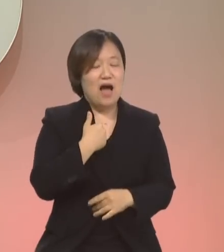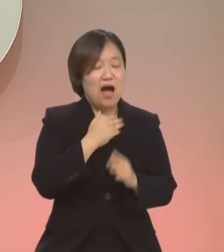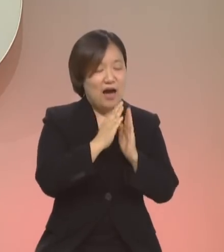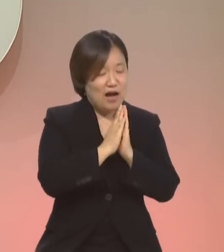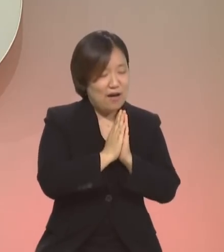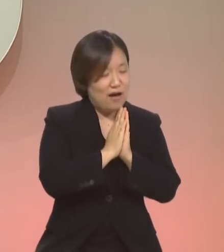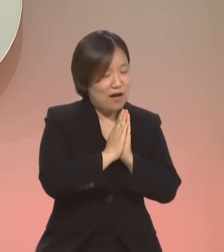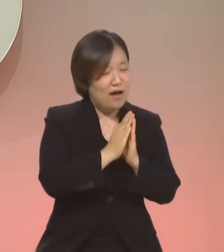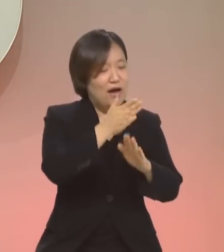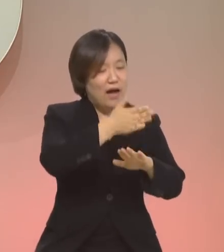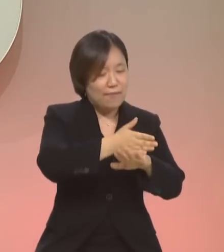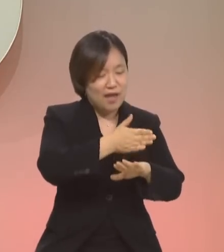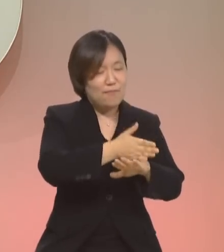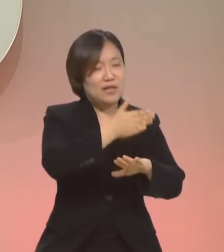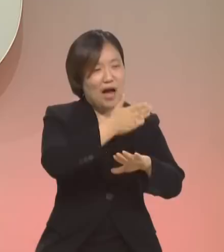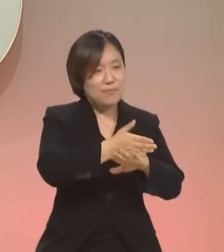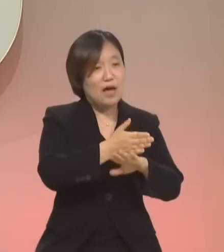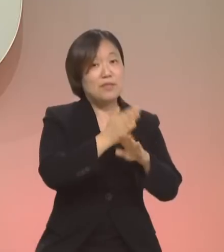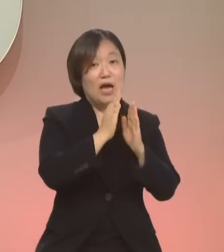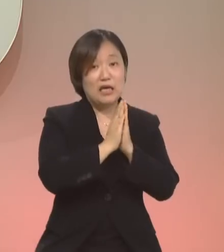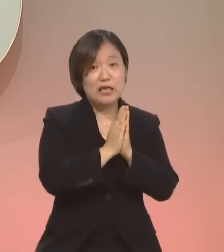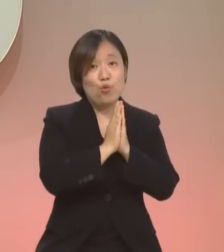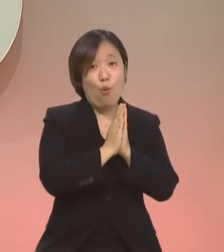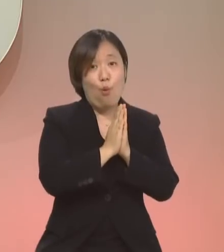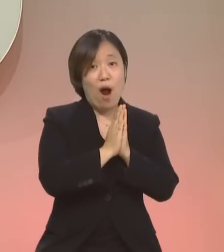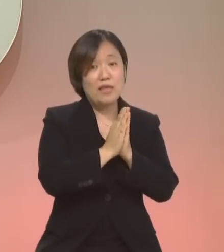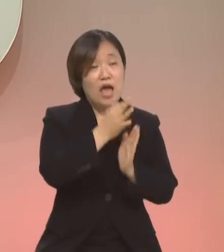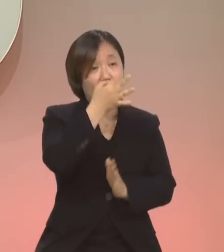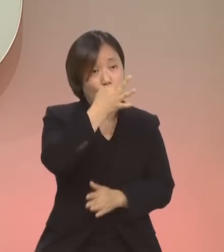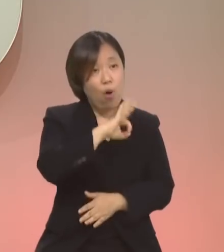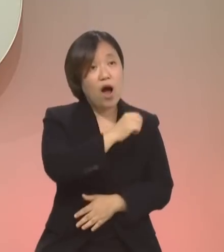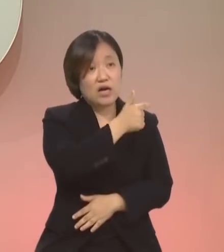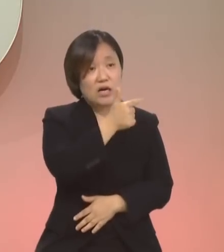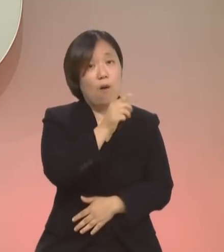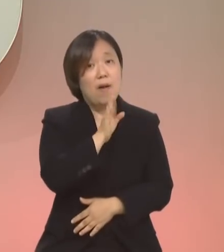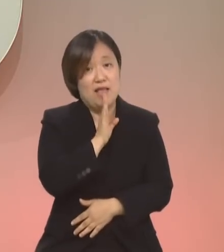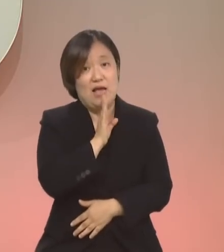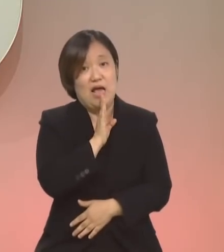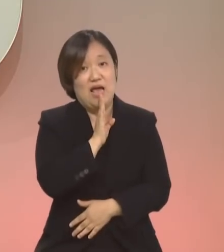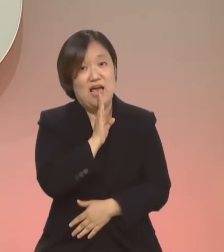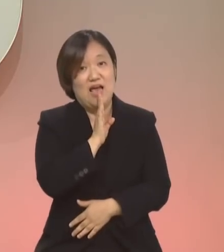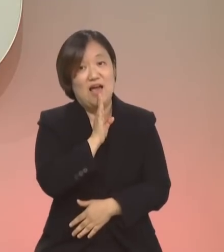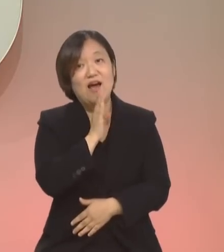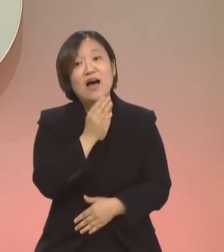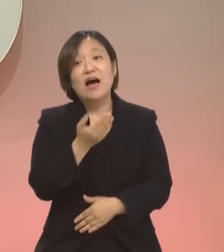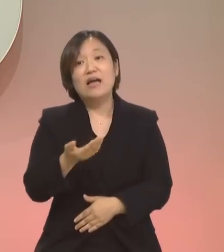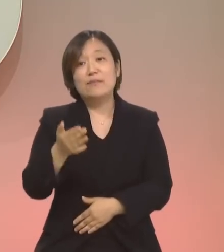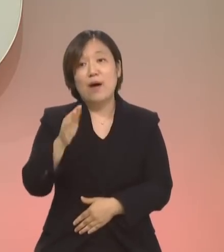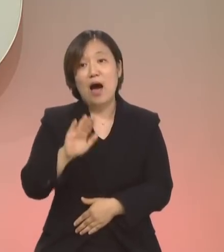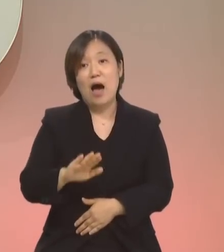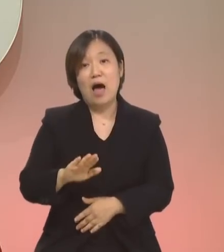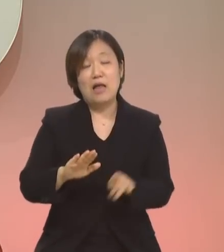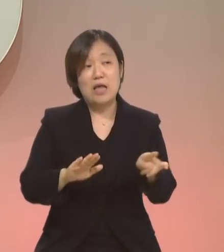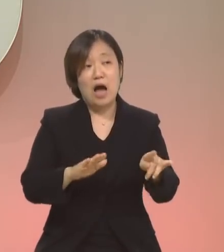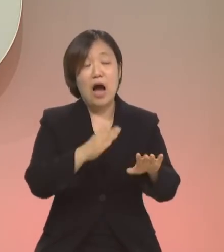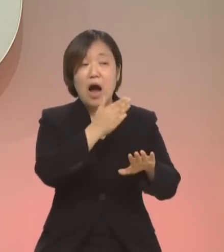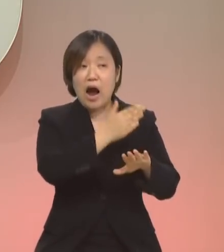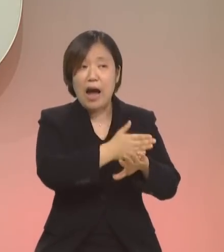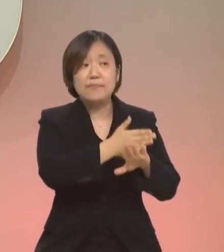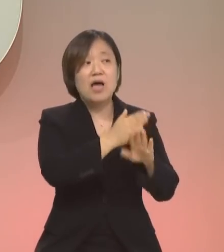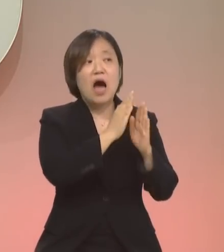감사 기도를 하면서 굉장히 큰 효과를 봤지만 굉장히 큰 효과를 봤지만 감사